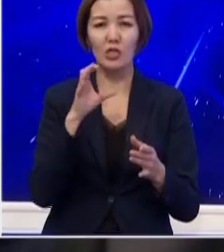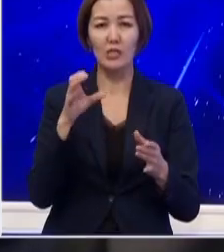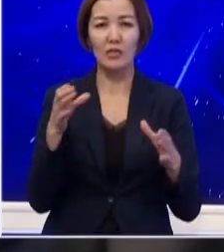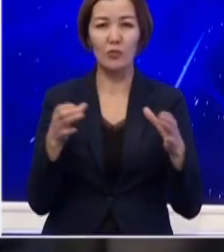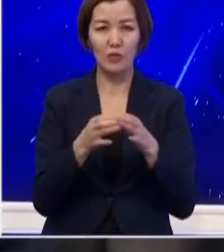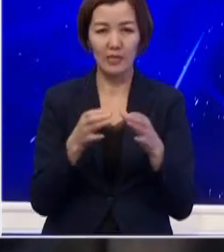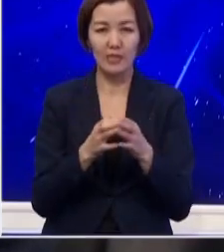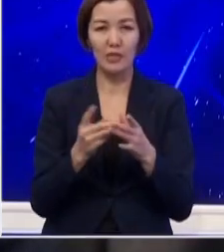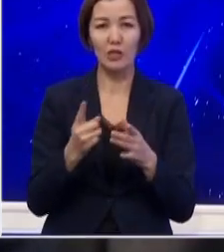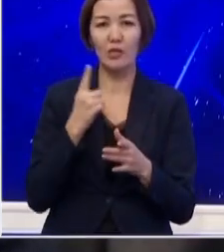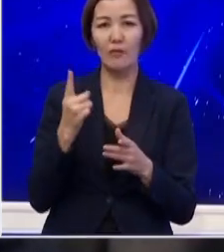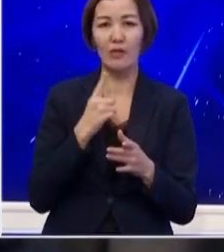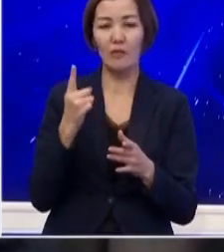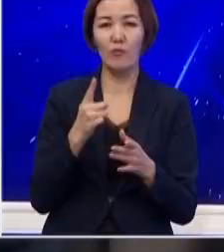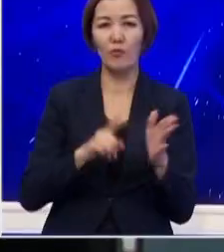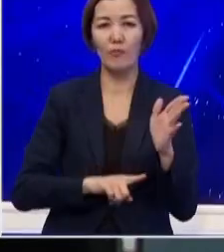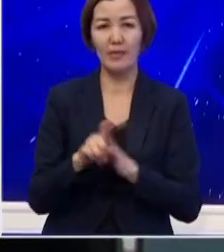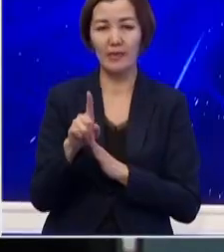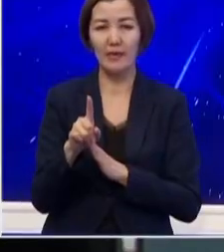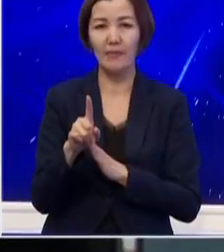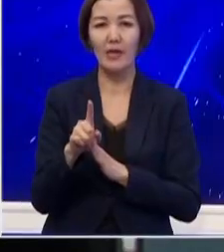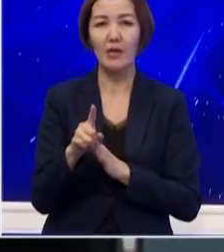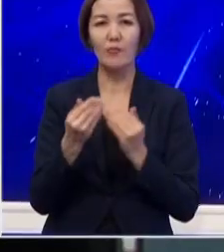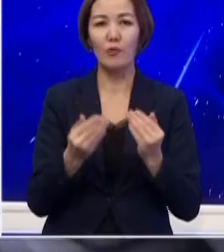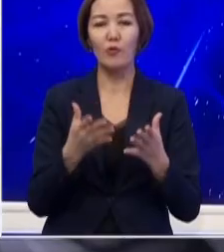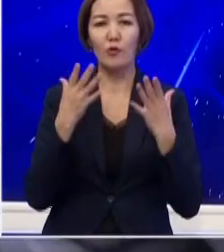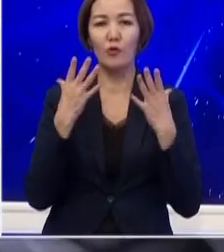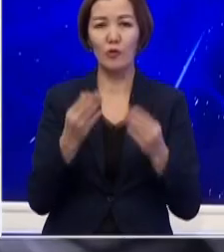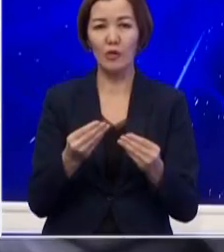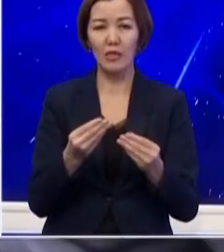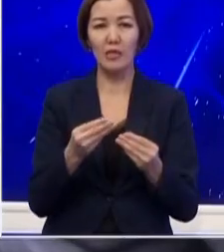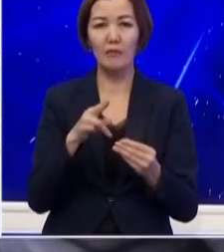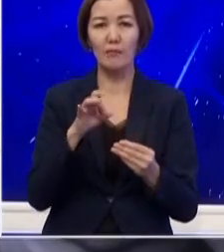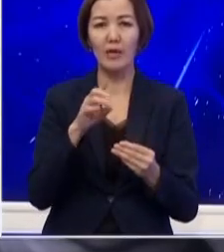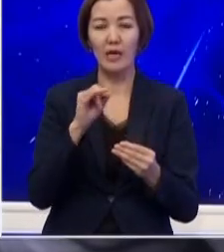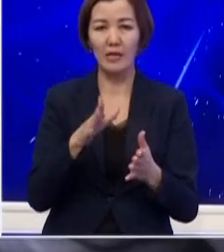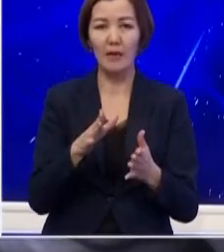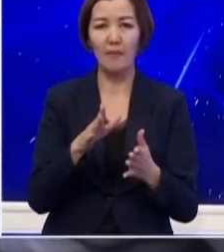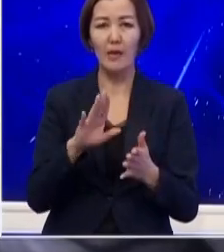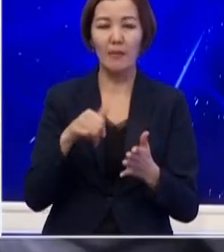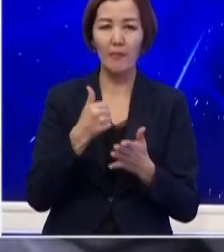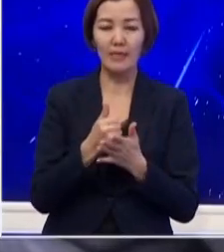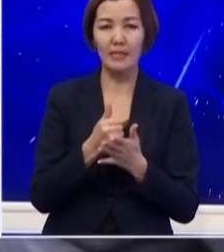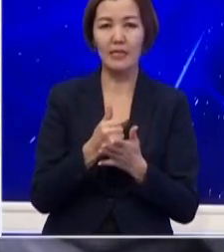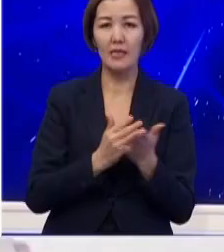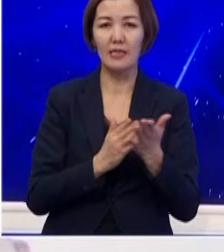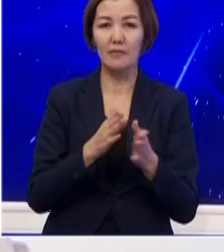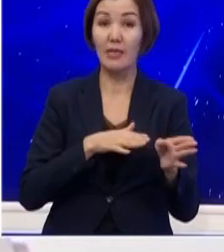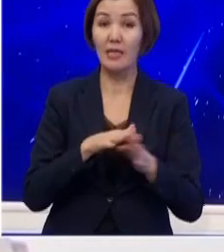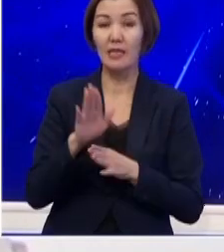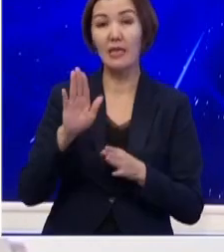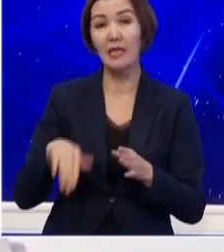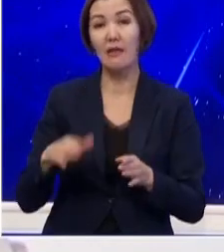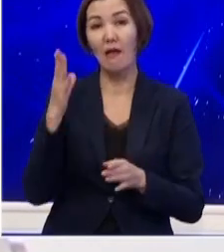шектеулі серіктестігінде учаскі шебері болып, бастап серіктестікте прораб, учаскі бастығы лауазымында болды. Кейіннен